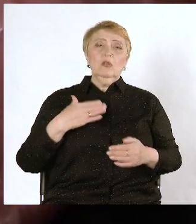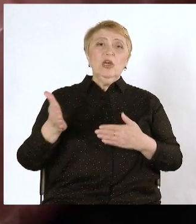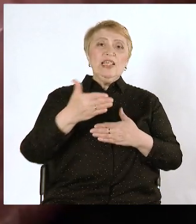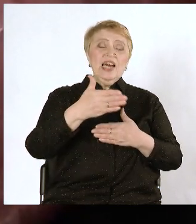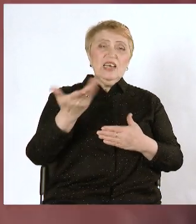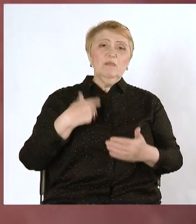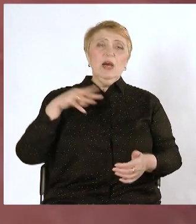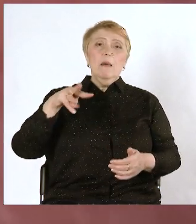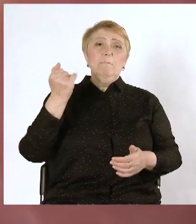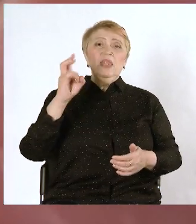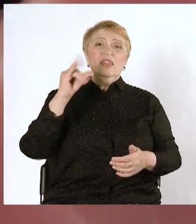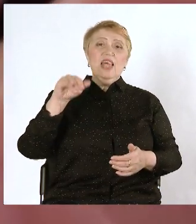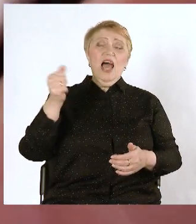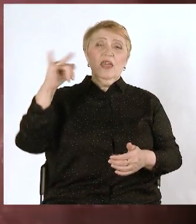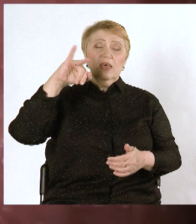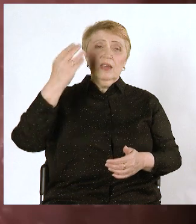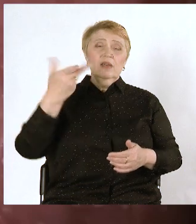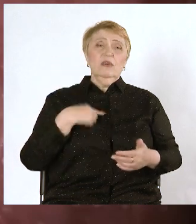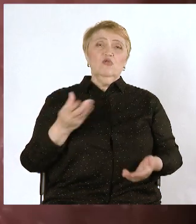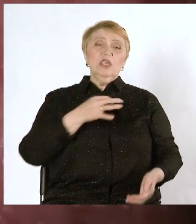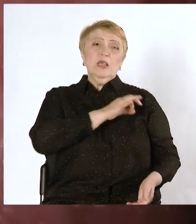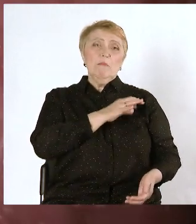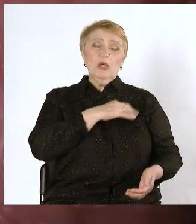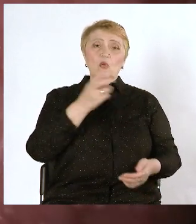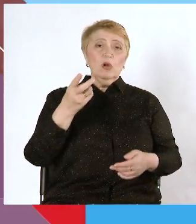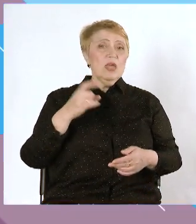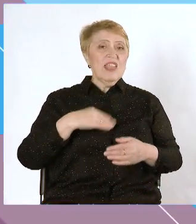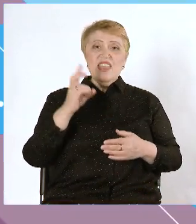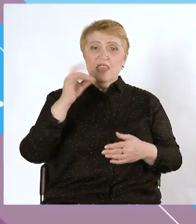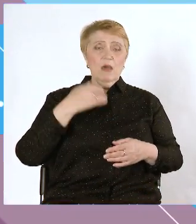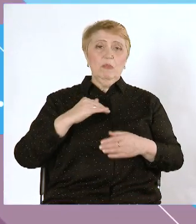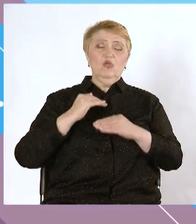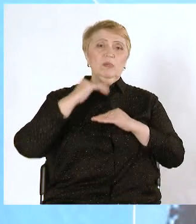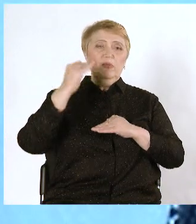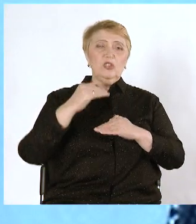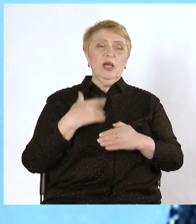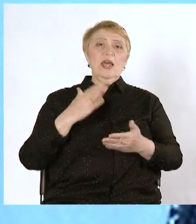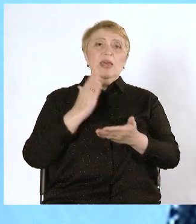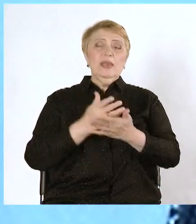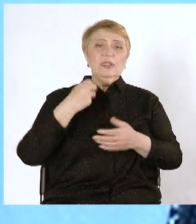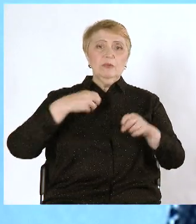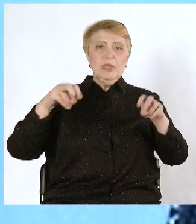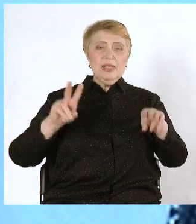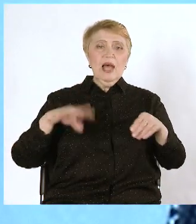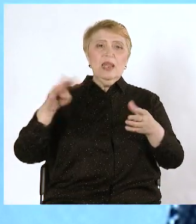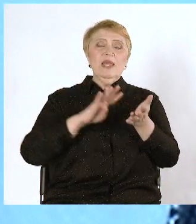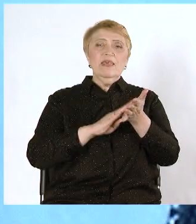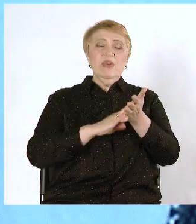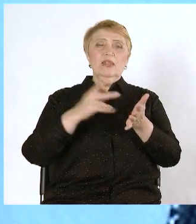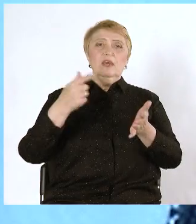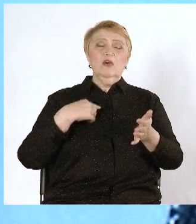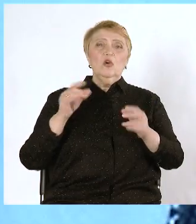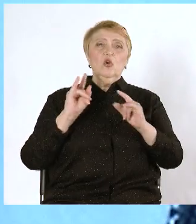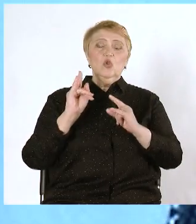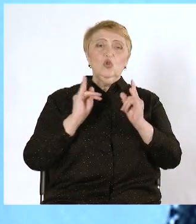нашей рыбы вот этот белок и овощи вообще второй тип диабета 9 стол который вот в стационарах